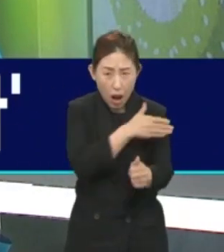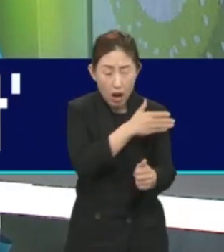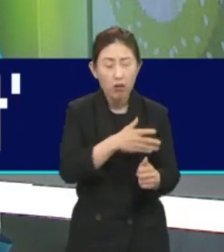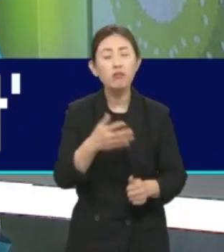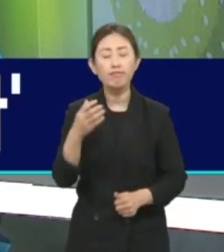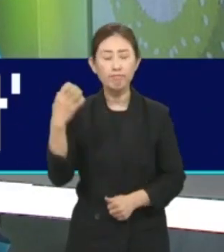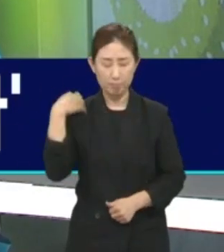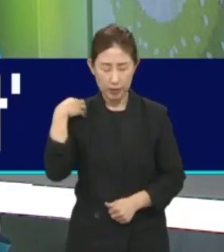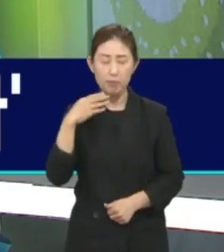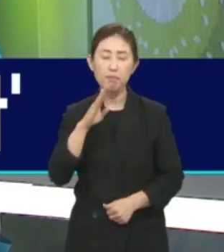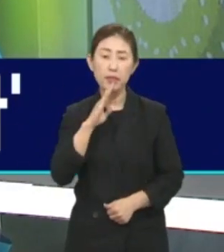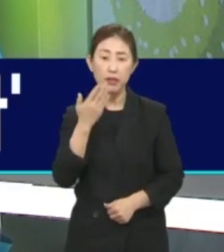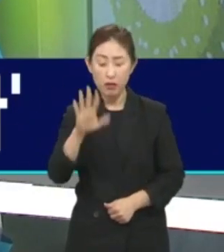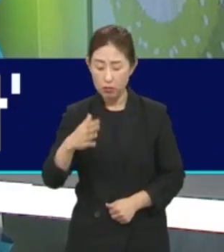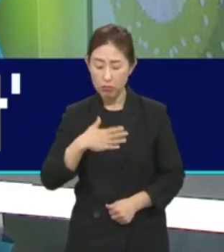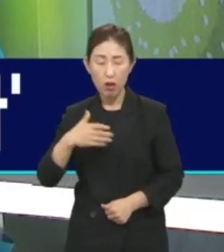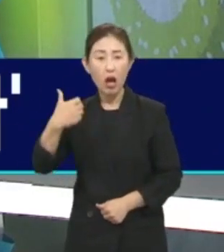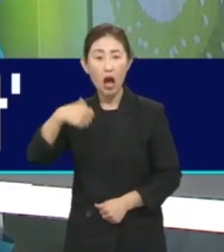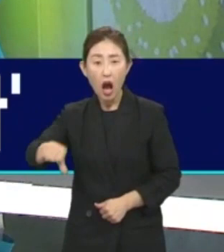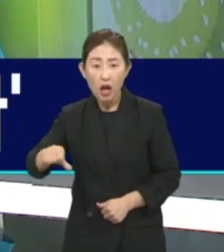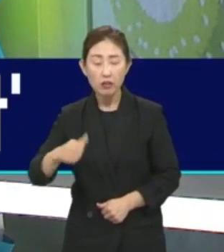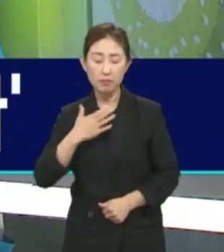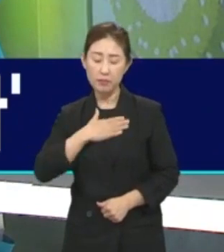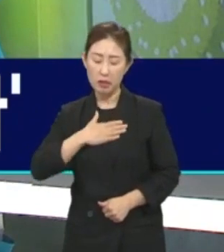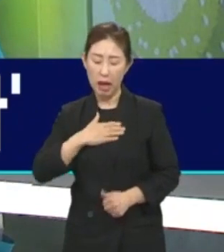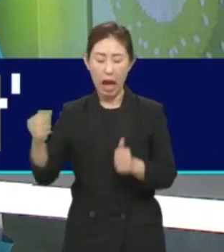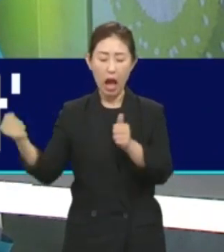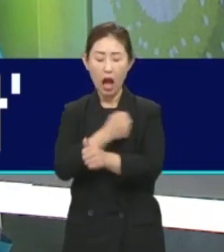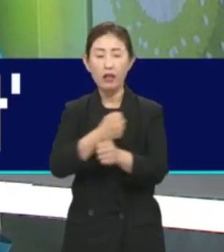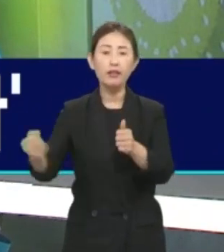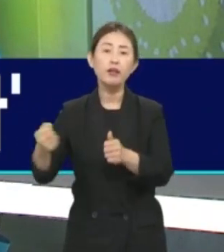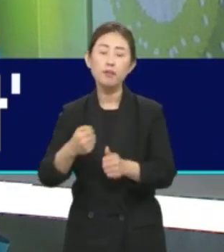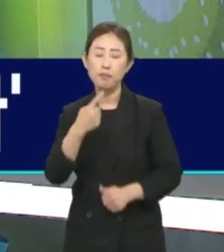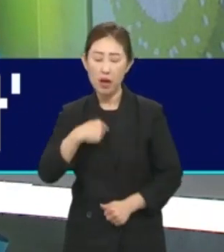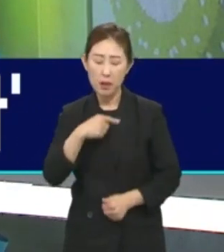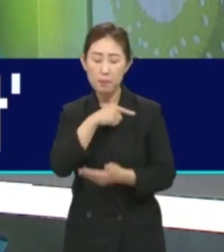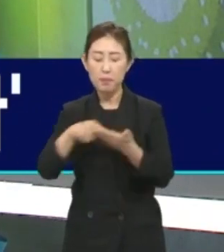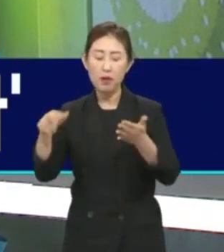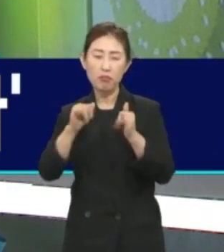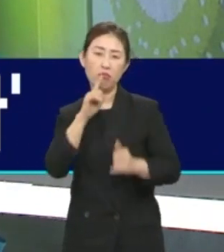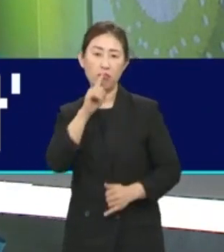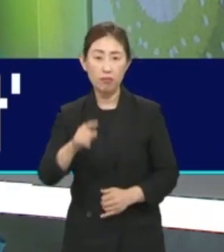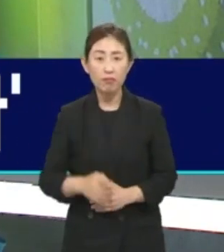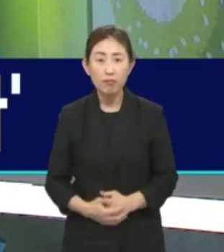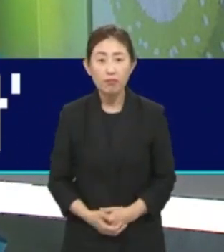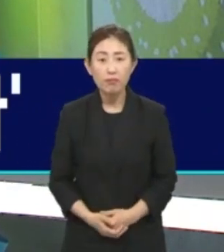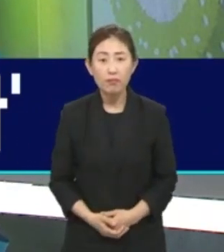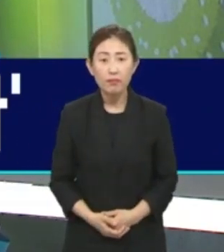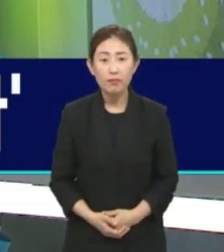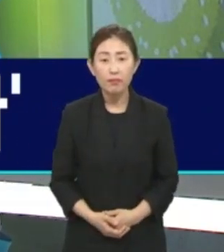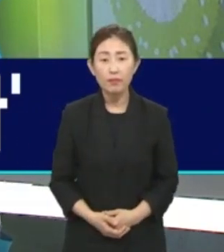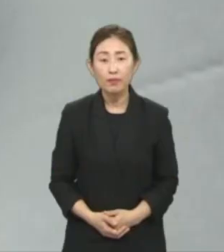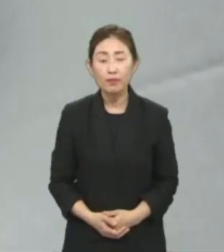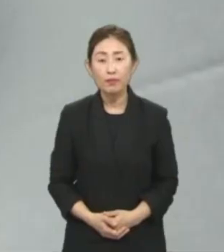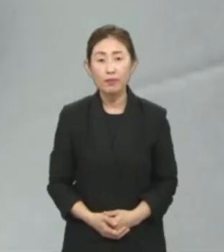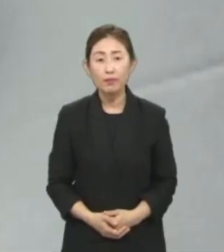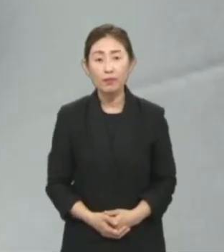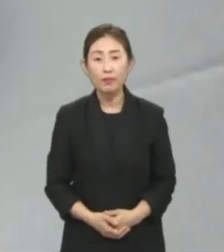지겠다면서도 아이 역시 정서적 아동학대를 당한 피해자라고 주장해 논란이 커지고 있습니다. 이수복 기자의 보도입니다.